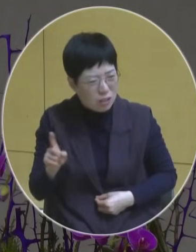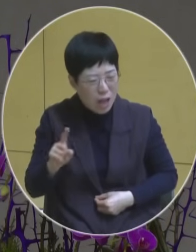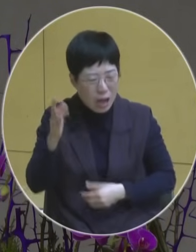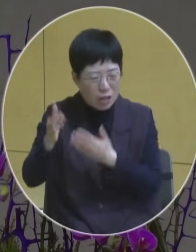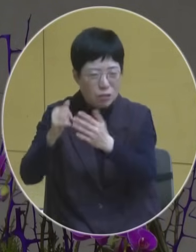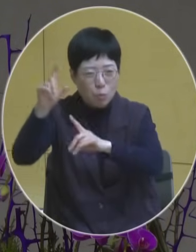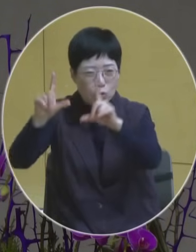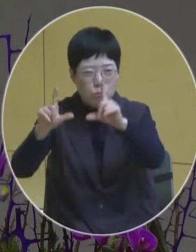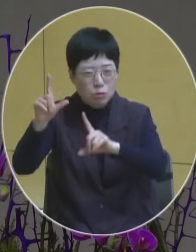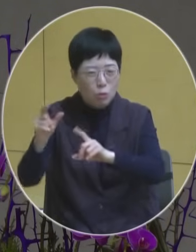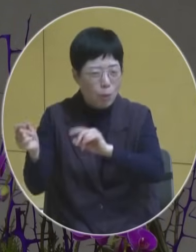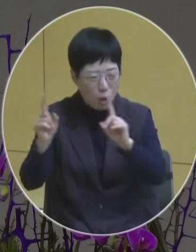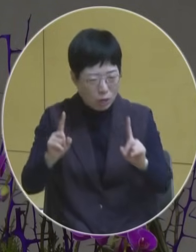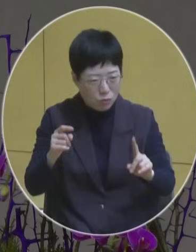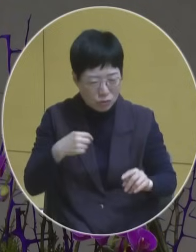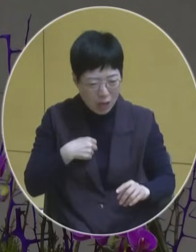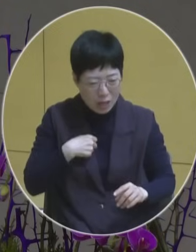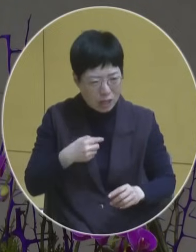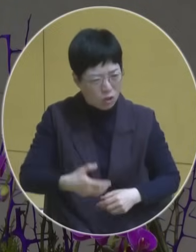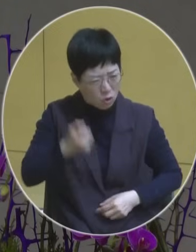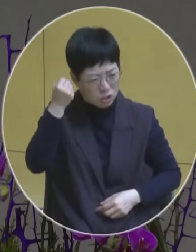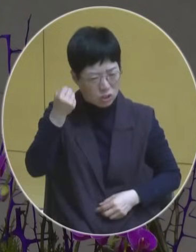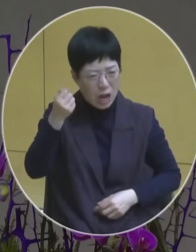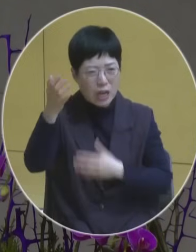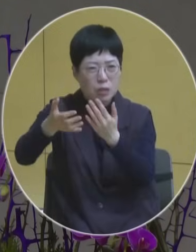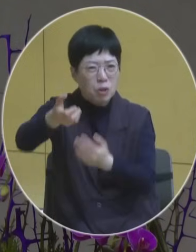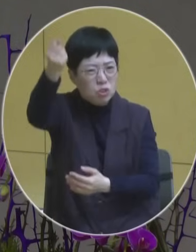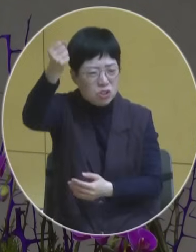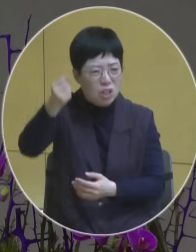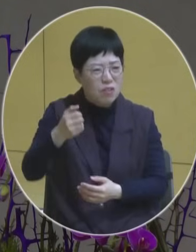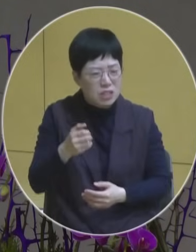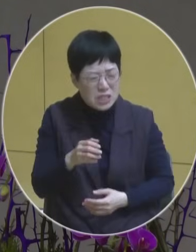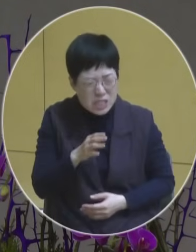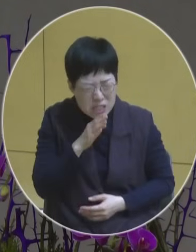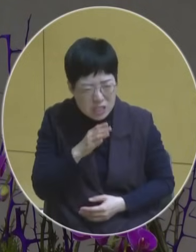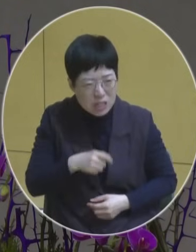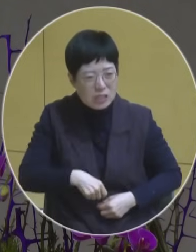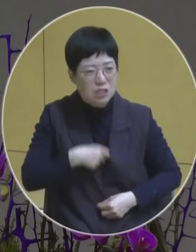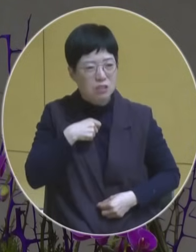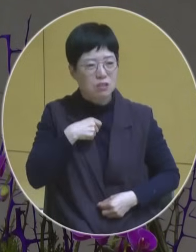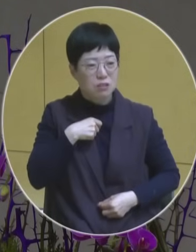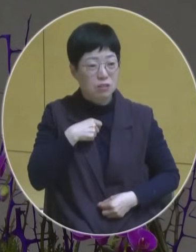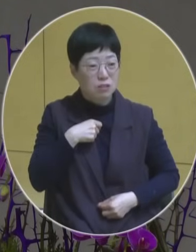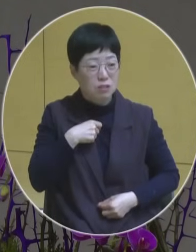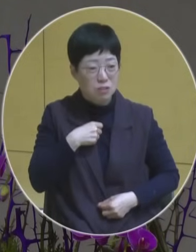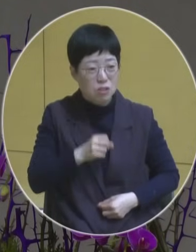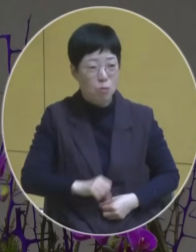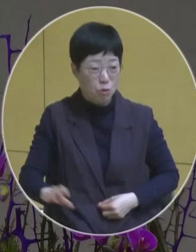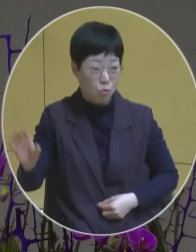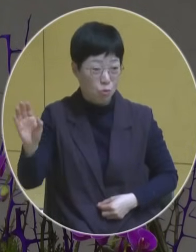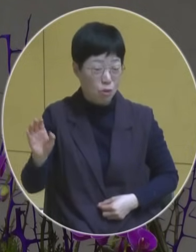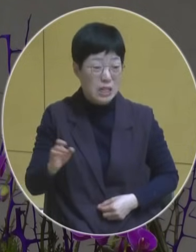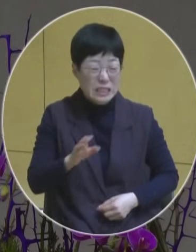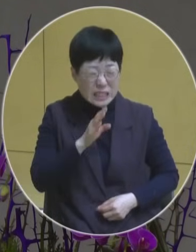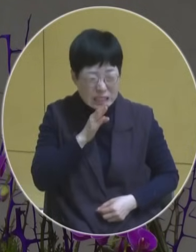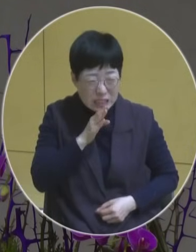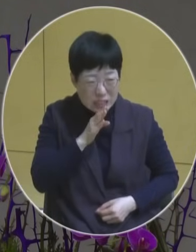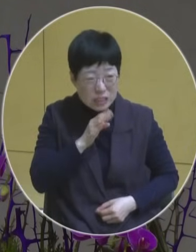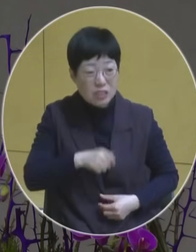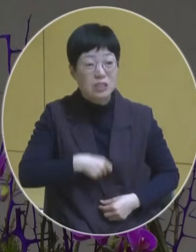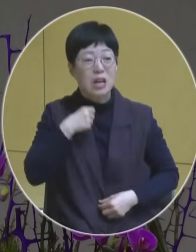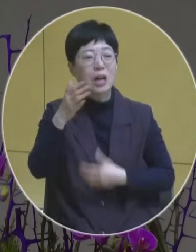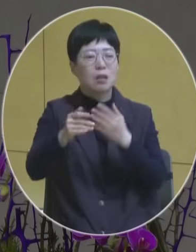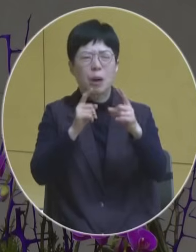것, 그것이 정말 나의 의인지 하나님의 의인지 우리는 진정한 의를 잃어버렸어요. 진정한 의는 하나님